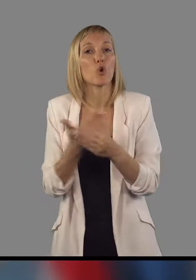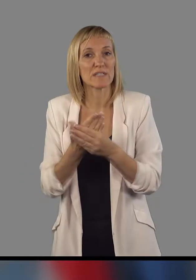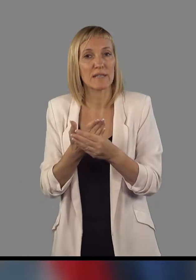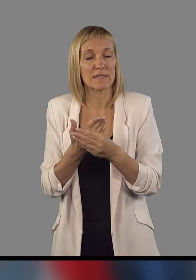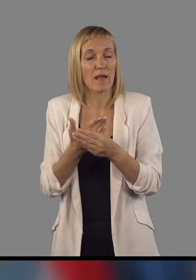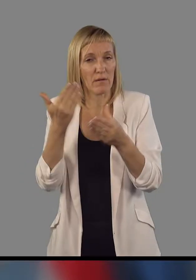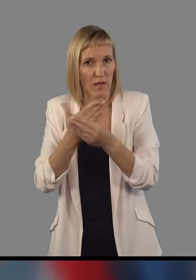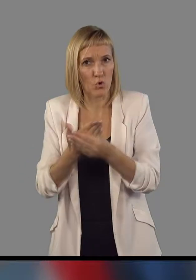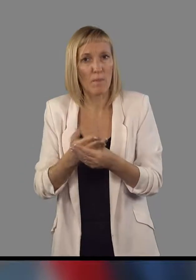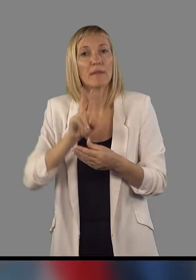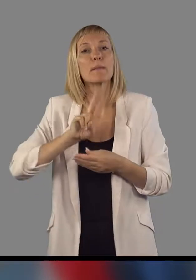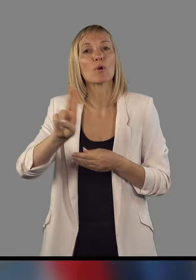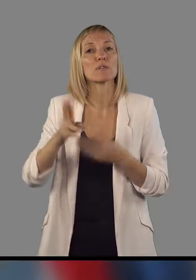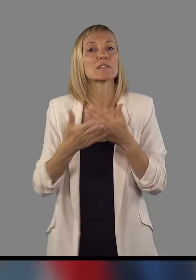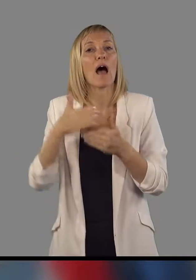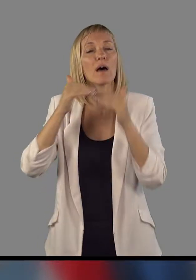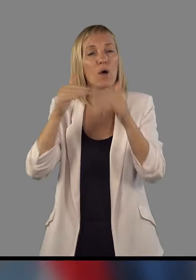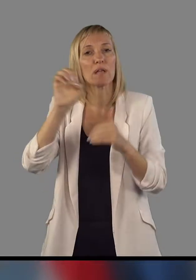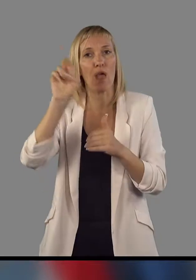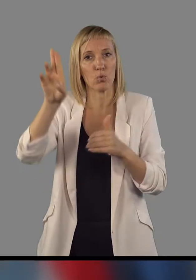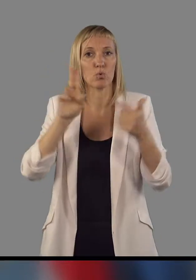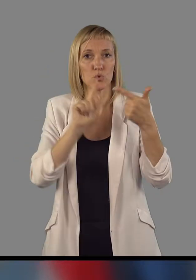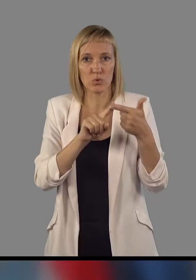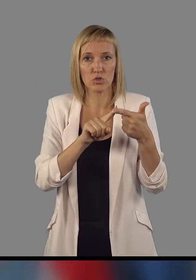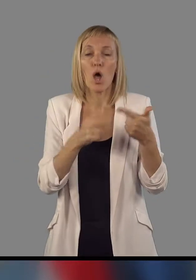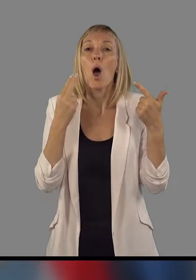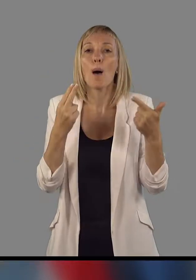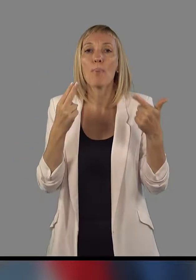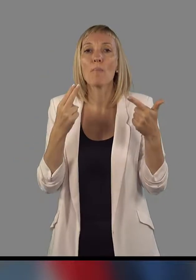prioritetnega pomena na ravni Evropske unije. Drugič, da gre za